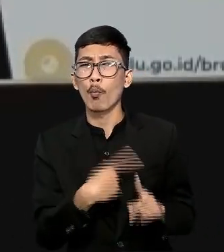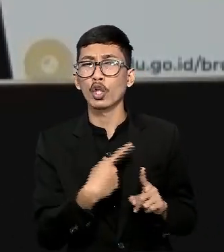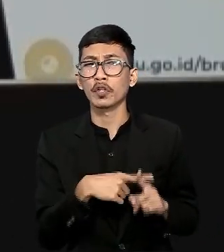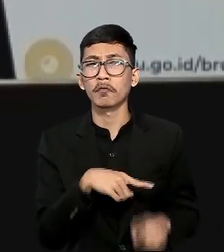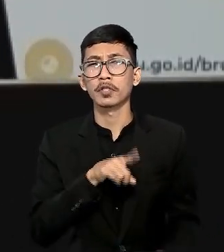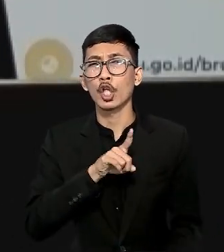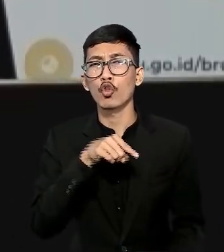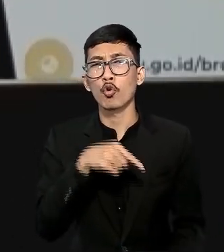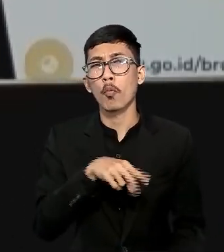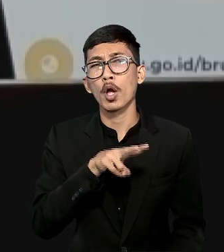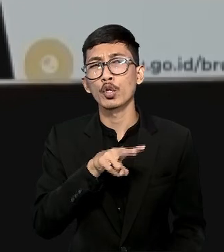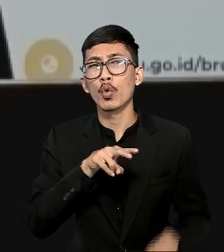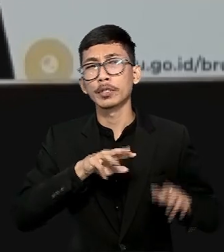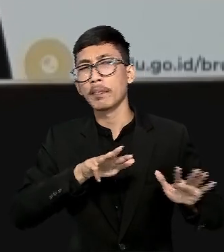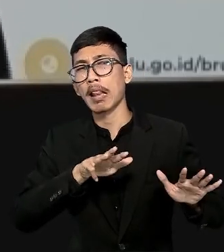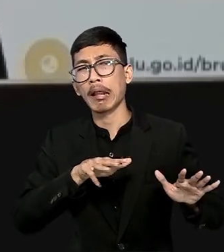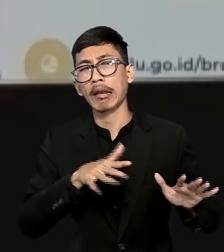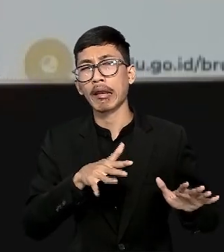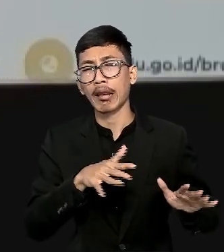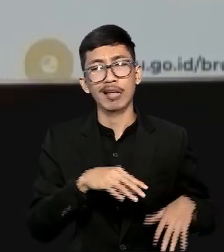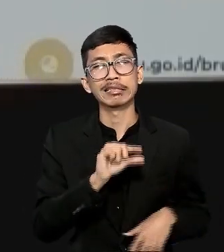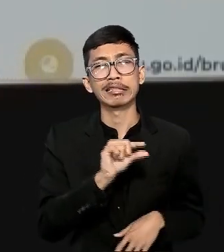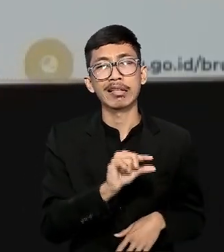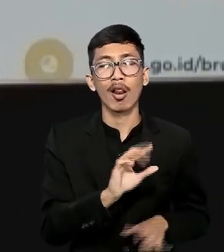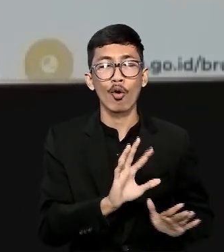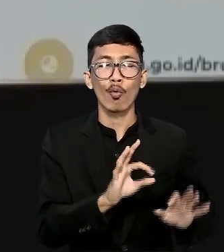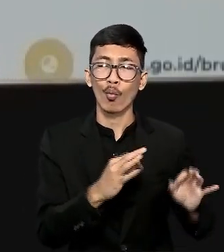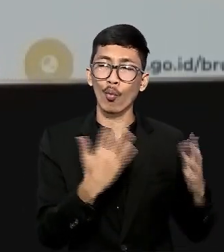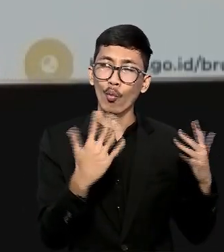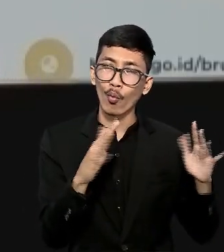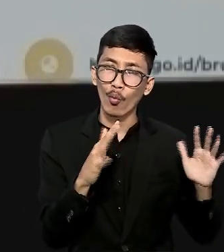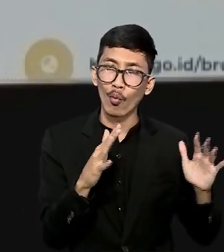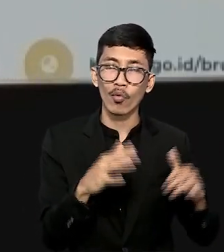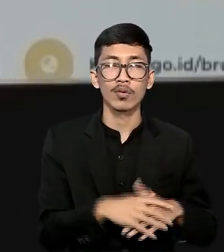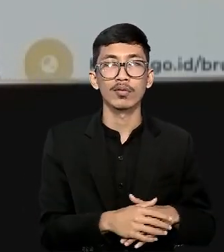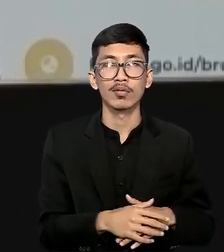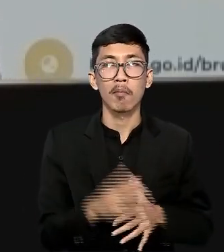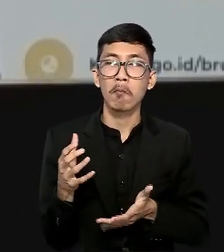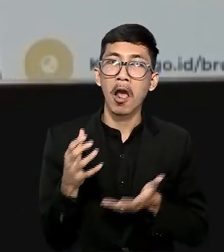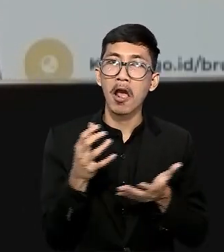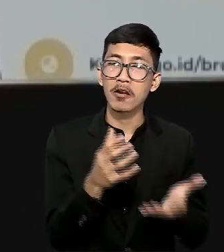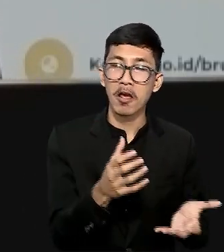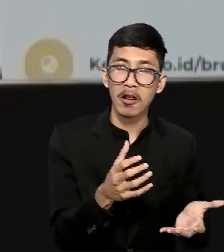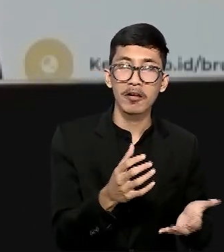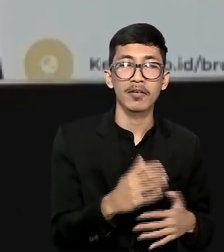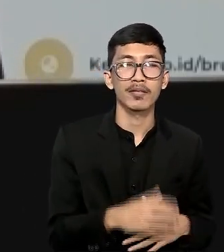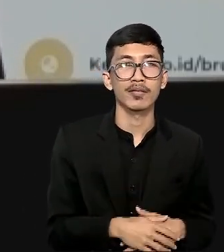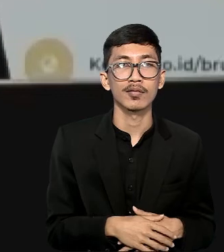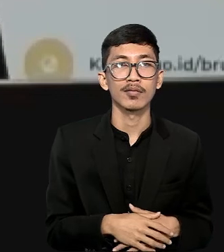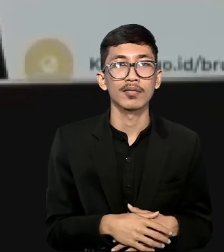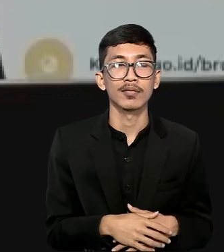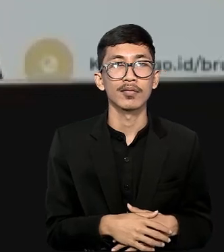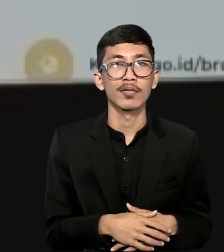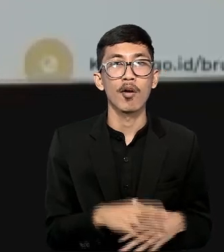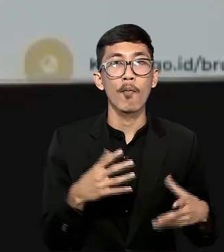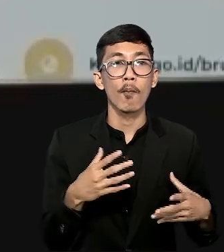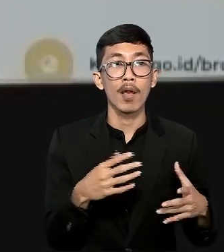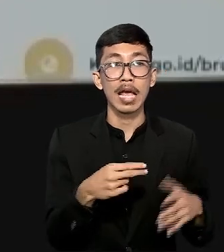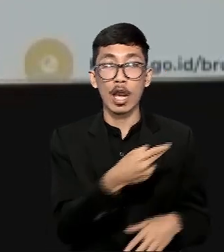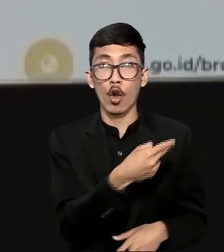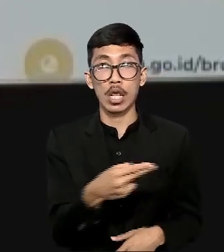1,29 dan bentuk penghargaan ini Indonesia masuk ke dalam whitelight whitelight jadi masuk kepada